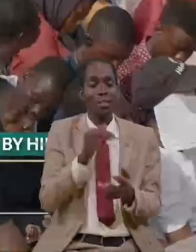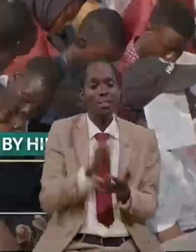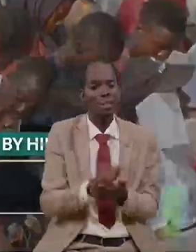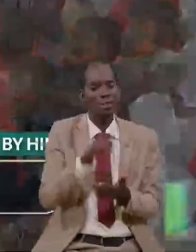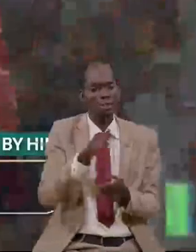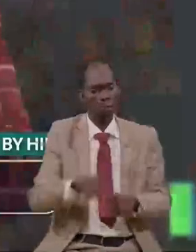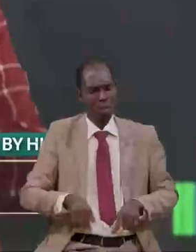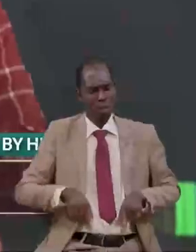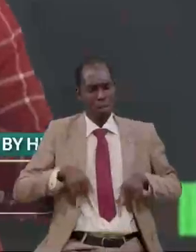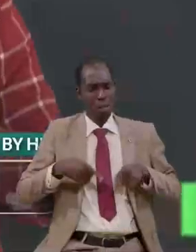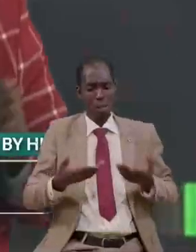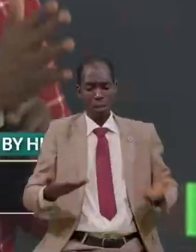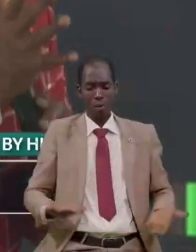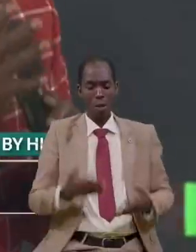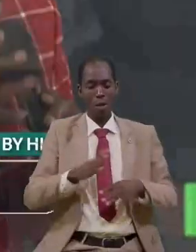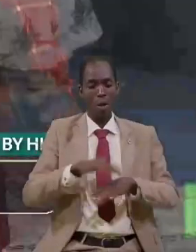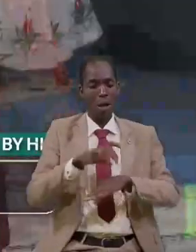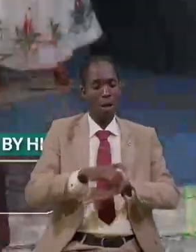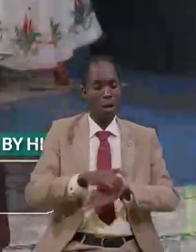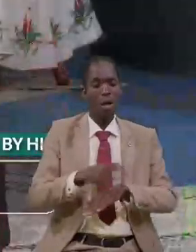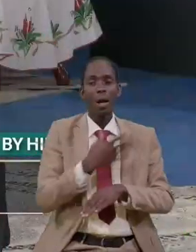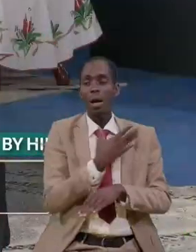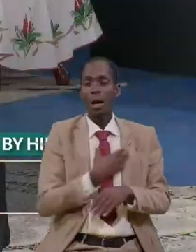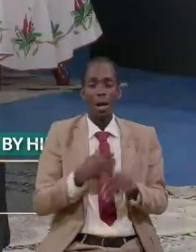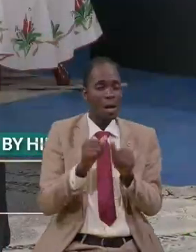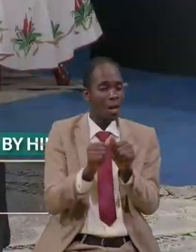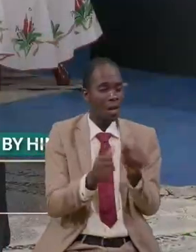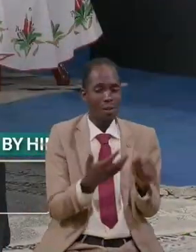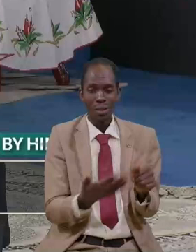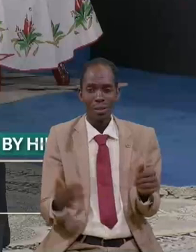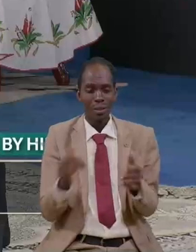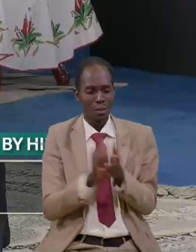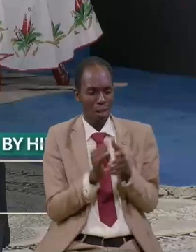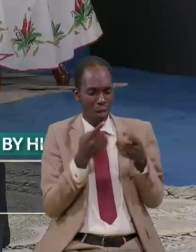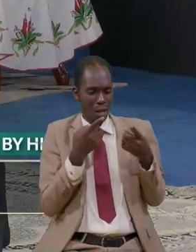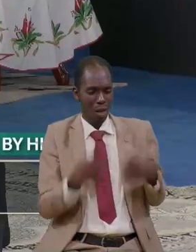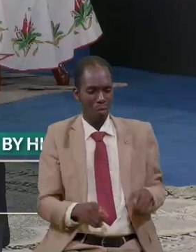Que tu as vécu sur la terre. Et tout ce qui